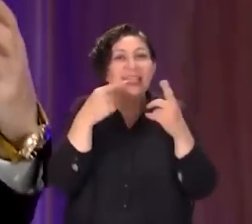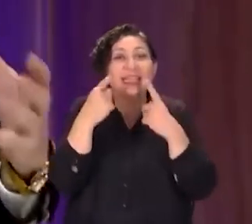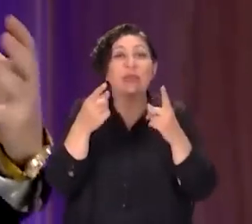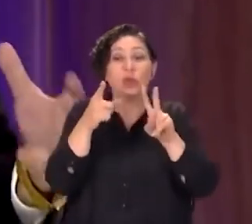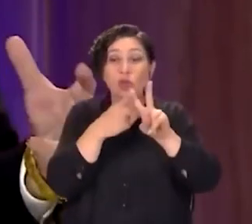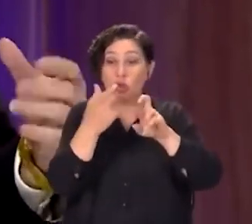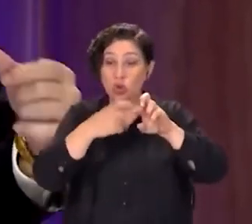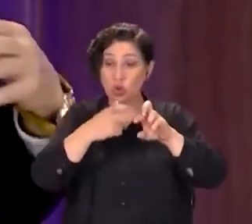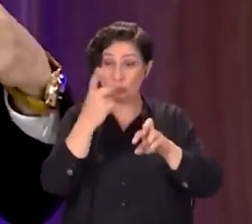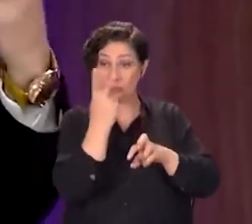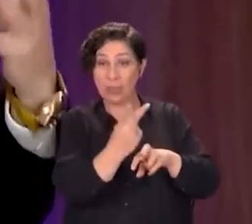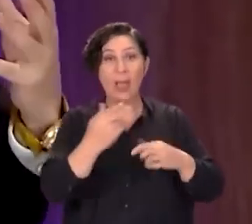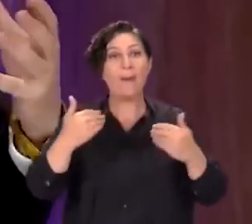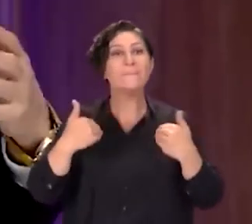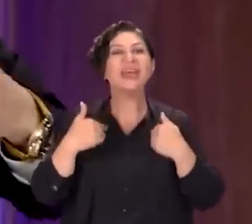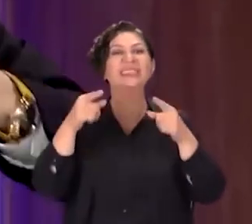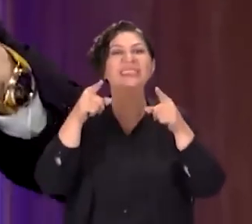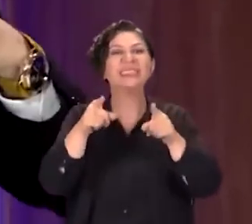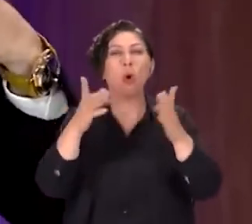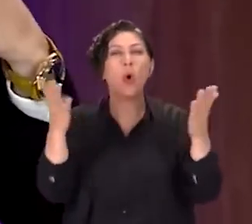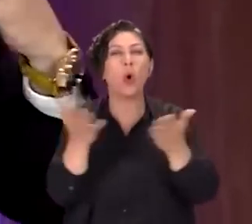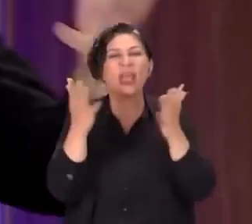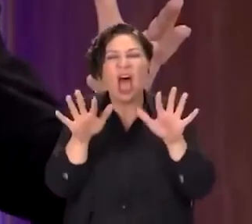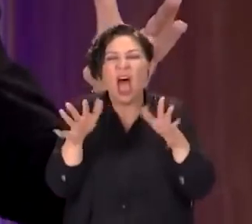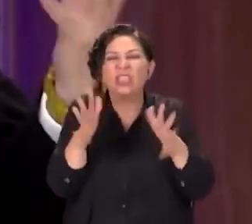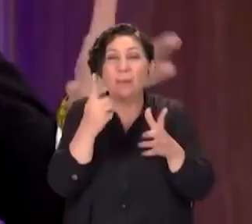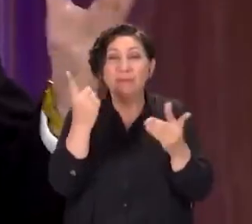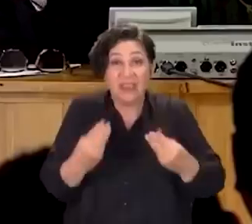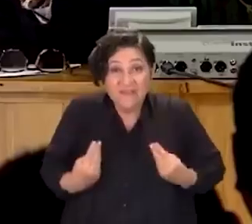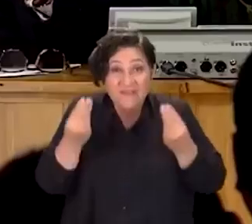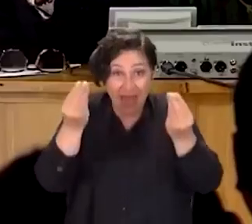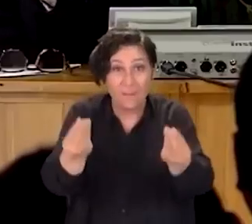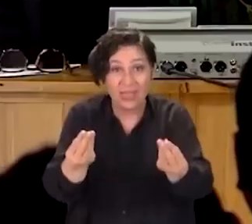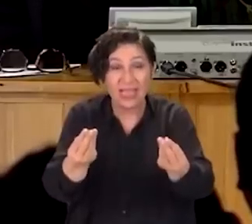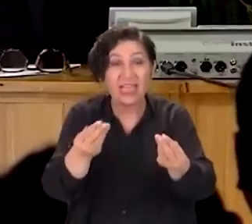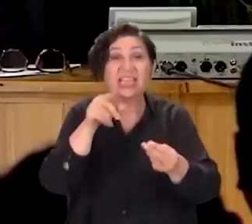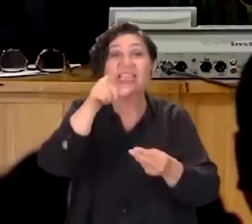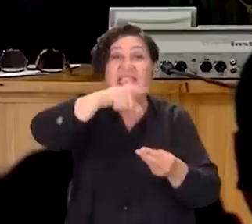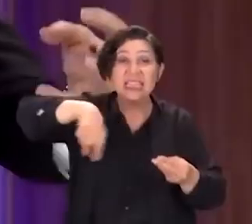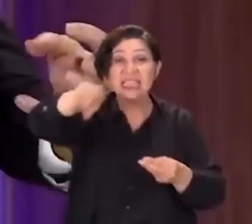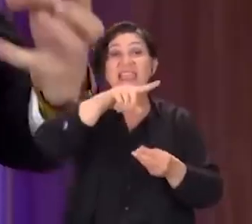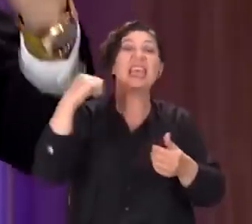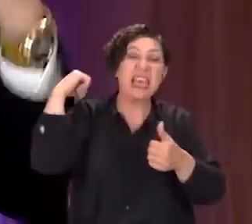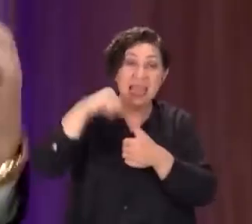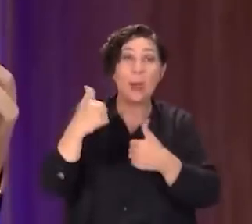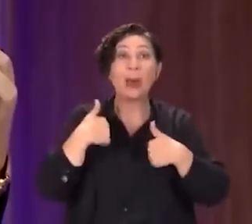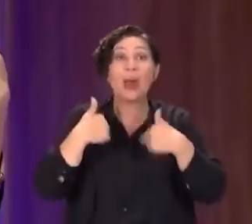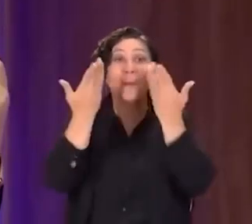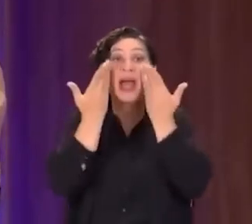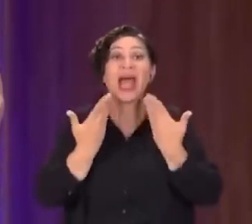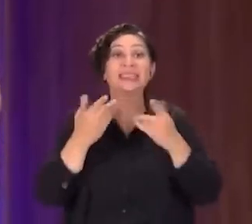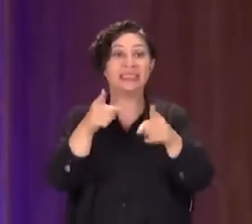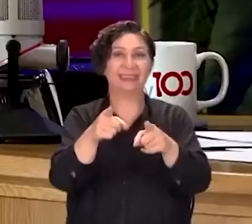ki Nur Yerlitaş, ben size o kadar acayip bir şey veririm ki siz yine de bana